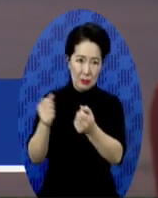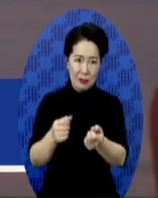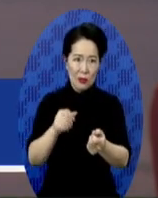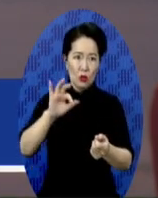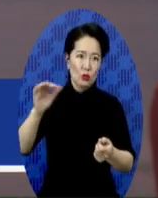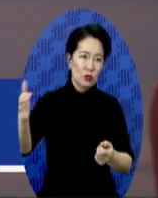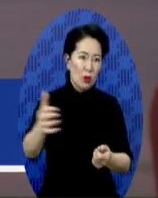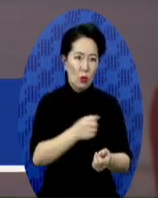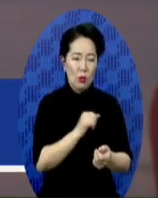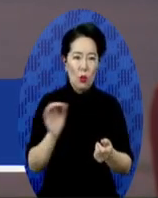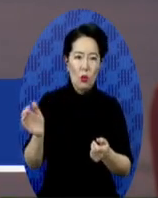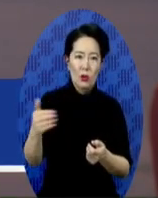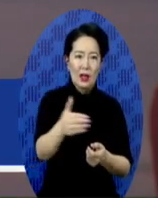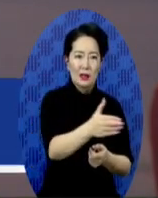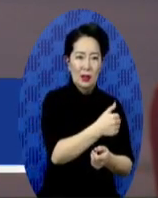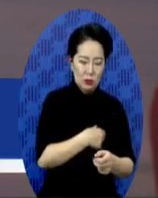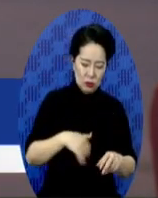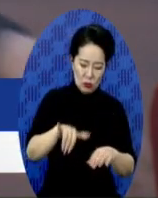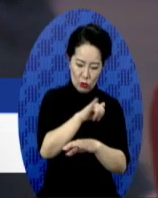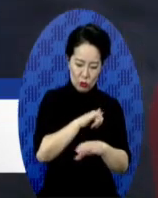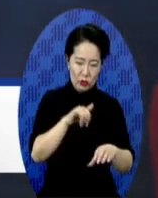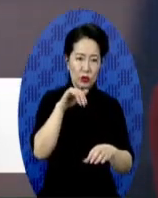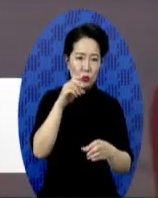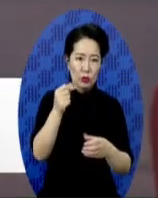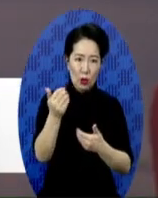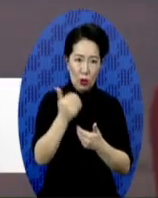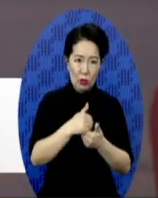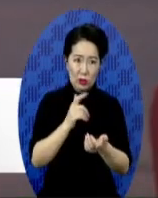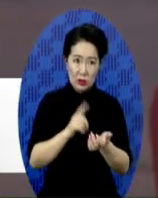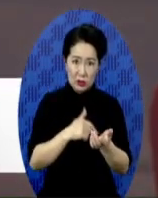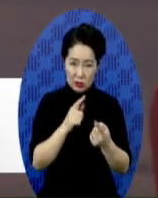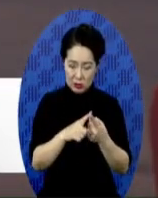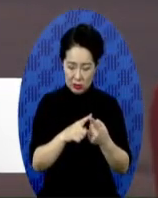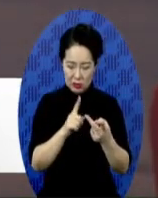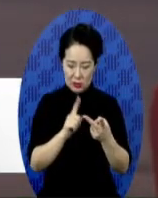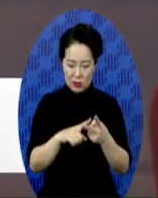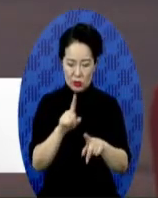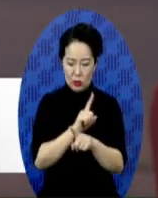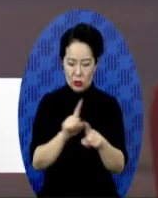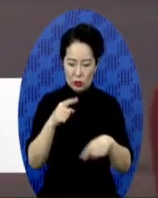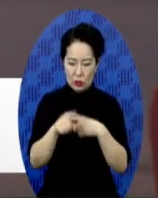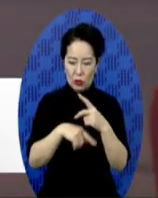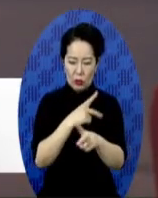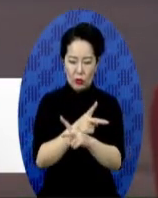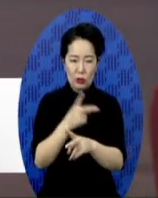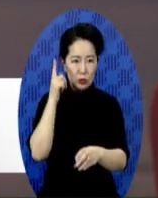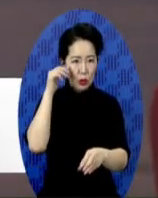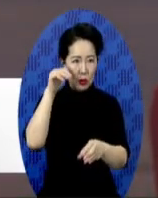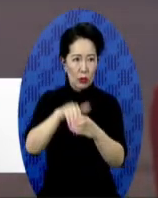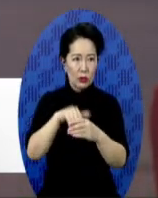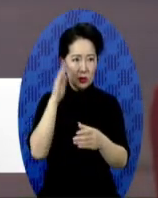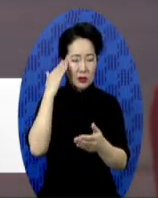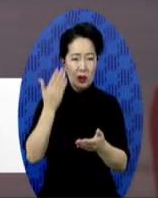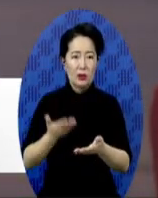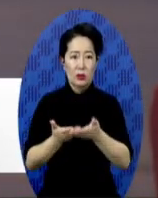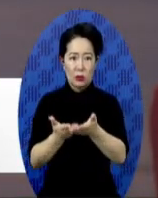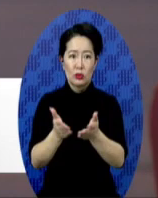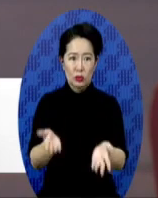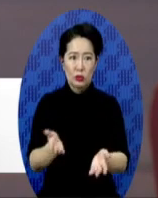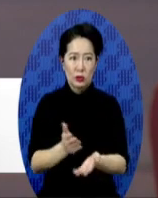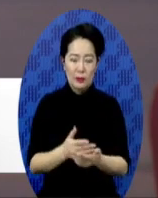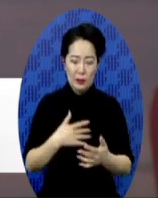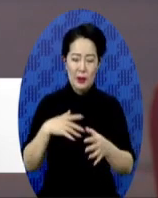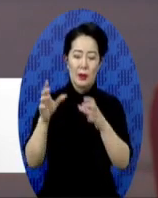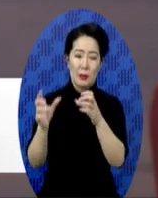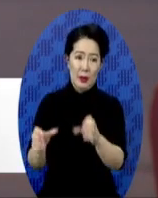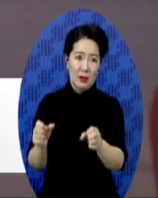заалтыг Монгол улсын эрүүгэнд хууль зөрчлийн тухай хуульд энийг оруулах саналыг зөв тэгэхгүй бол бид